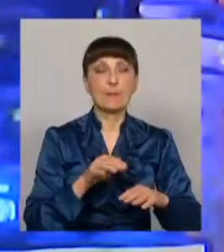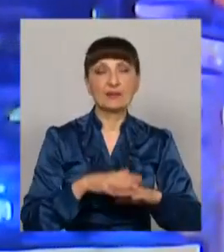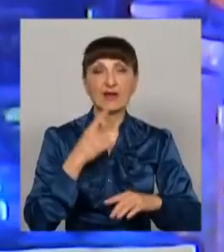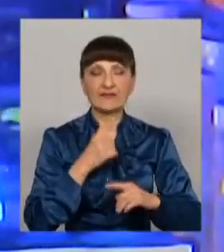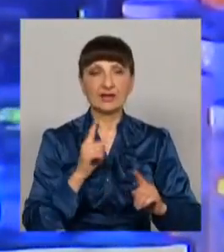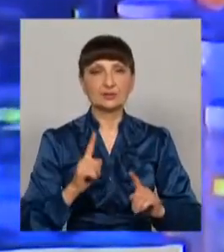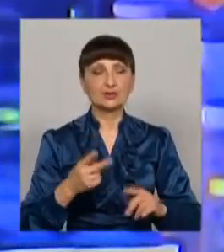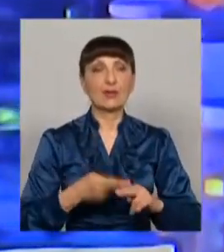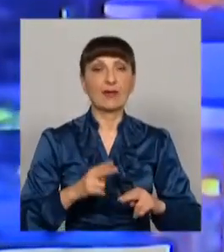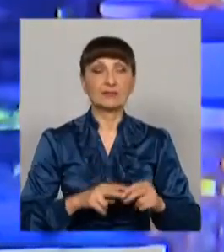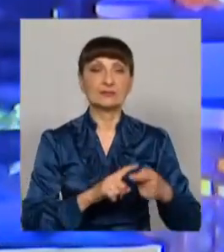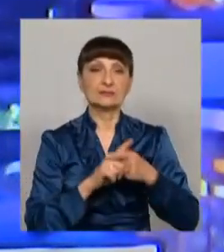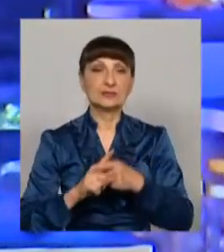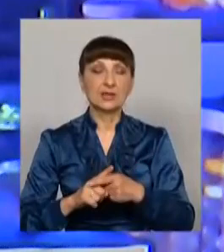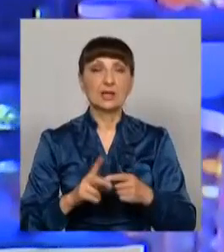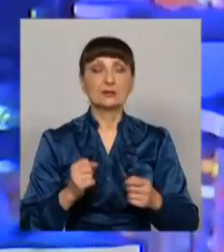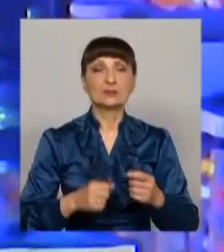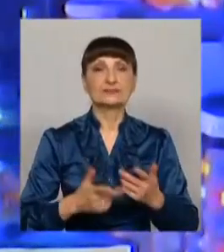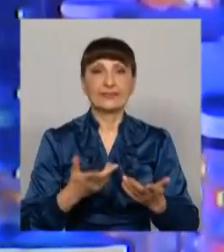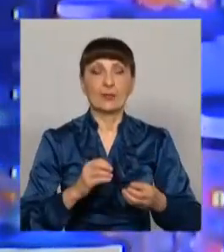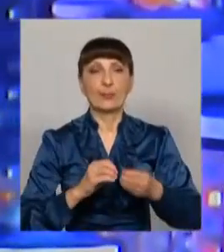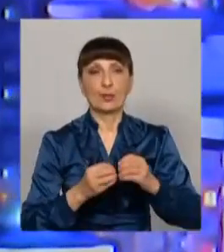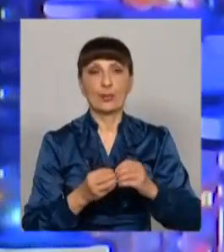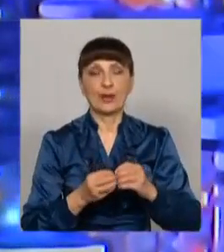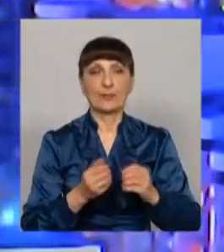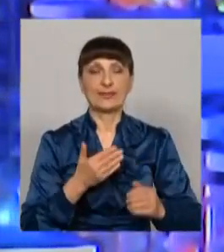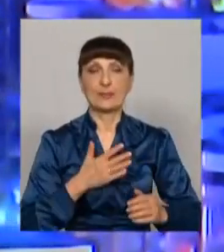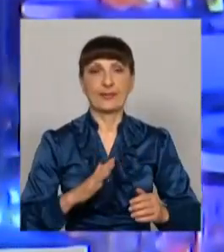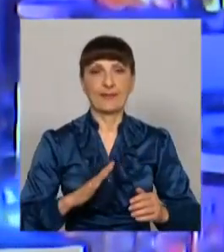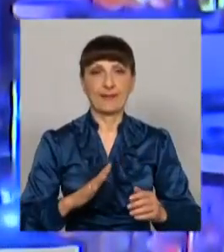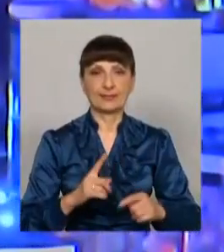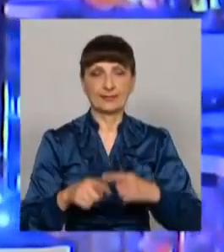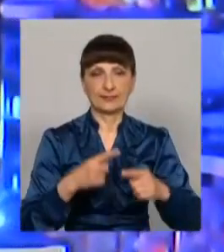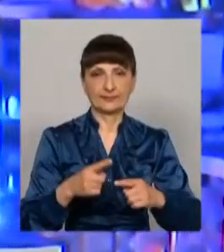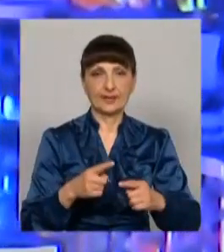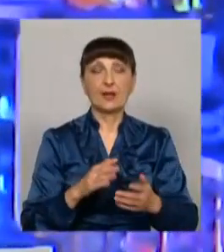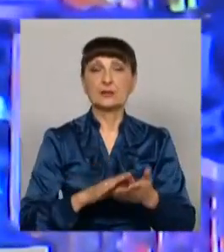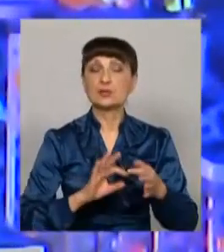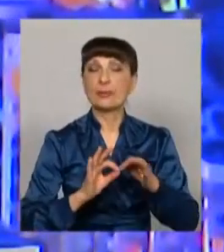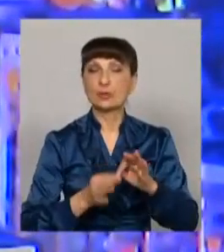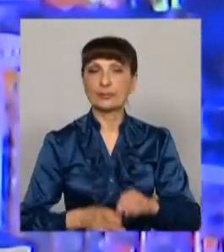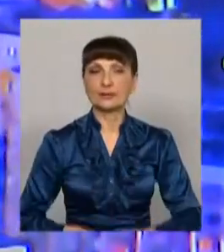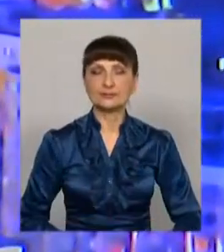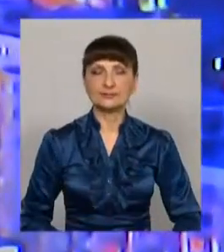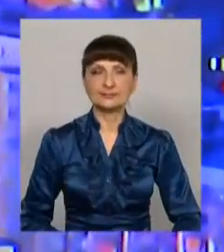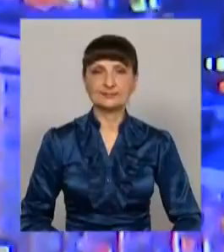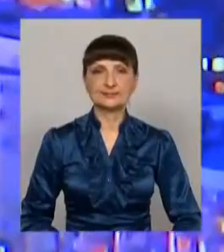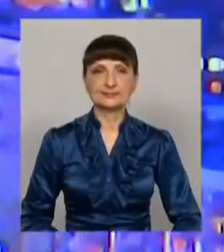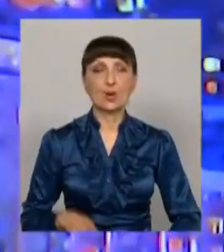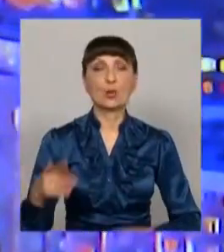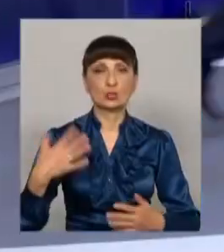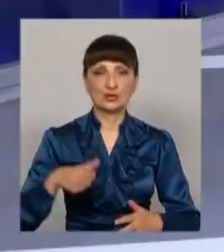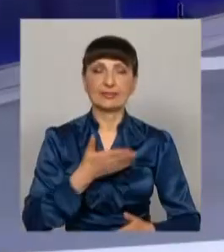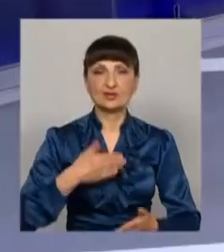считает, что это приведет к ряду необратимых и неблагоприятных последствий. Подробнее об этой теме расскажет Дамир Анитов, он уже в